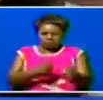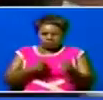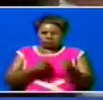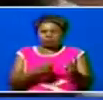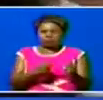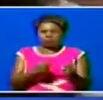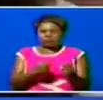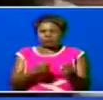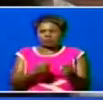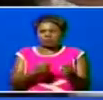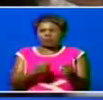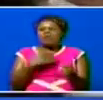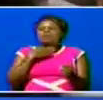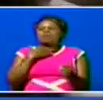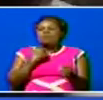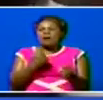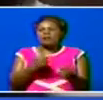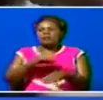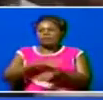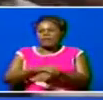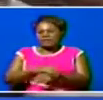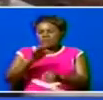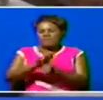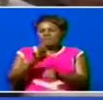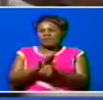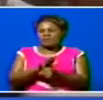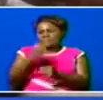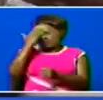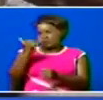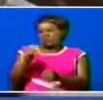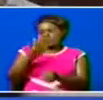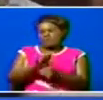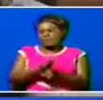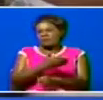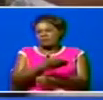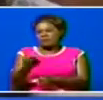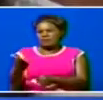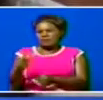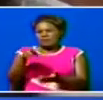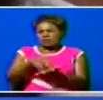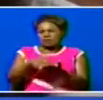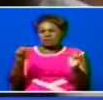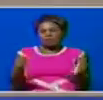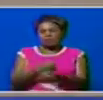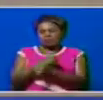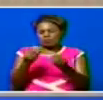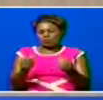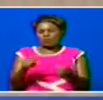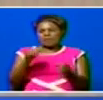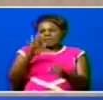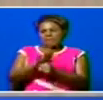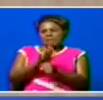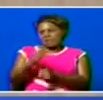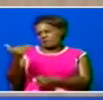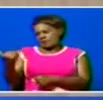we want to reach the kids, but we want to reach the parents just as much because a lot of them are in hard situations that they can't get out of. Most of young girls